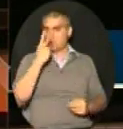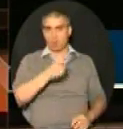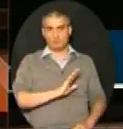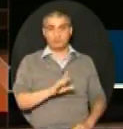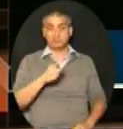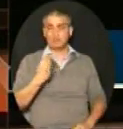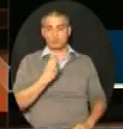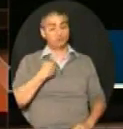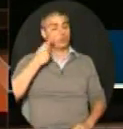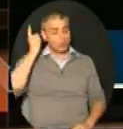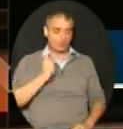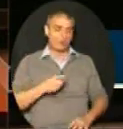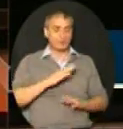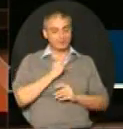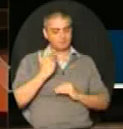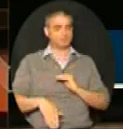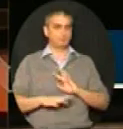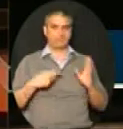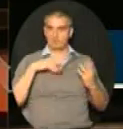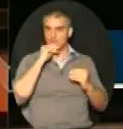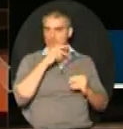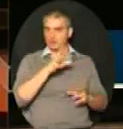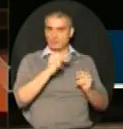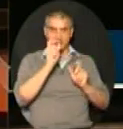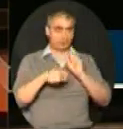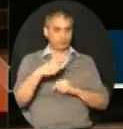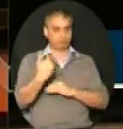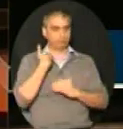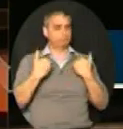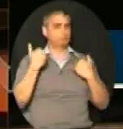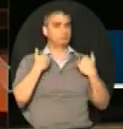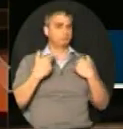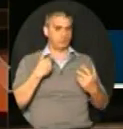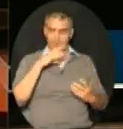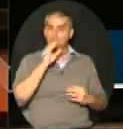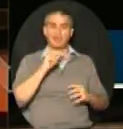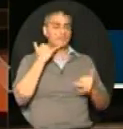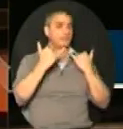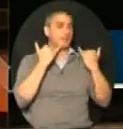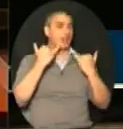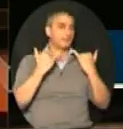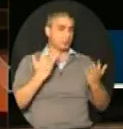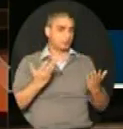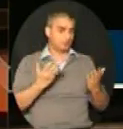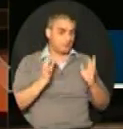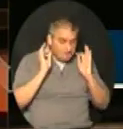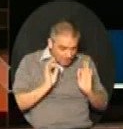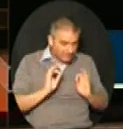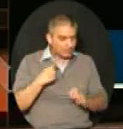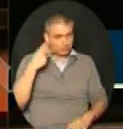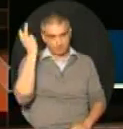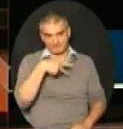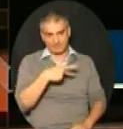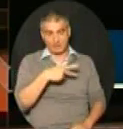אותו, זה משהו שאנחנו חייבים לקעקע. אני מדברת אגב עם אנשים שפונים אליי בפניות ציבור, אני מדברת איתם גם בטלפון. באמת מתוך